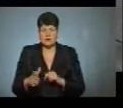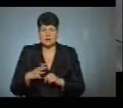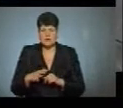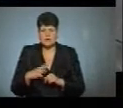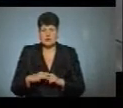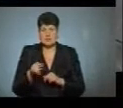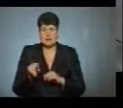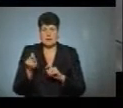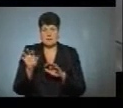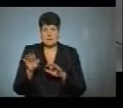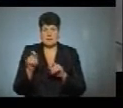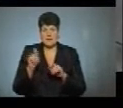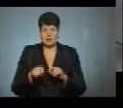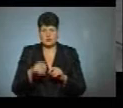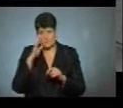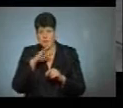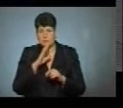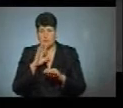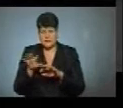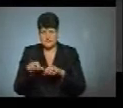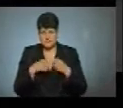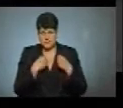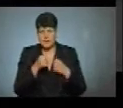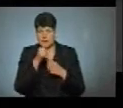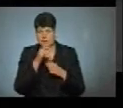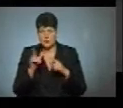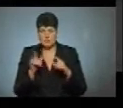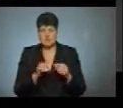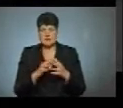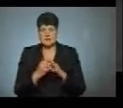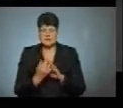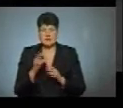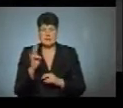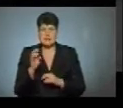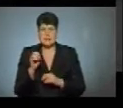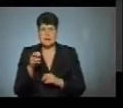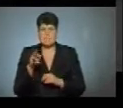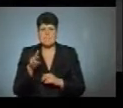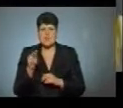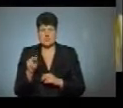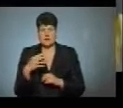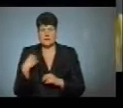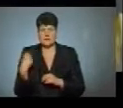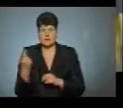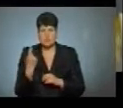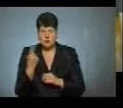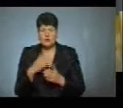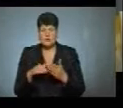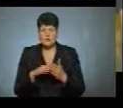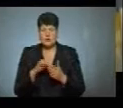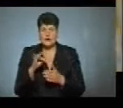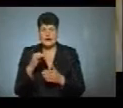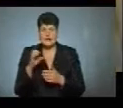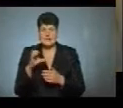що за нею приїдуть батьки. Дівчина розповідає, не може доїхати в село Нем'яч на Львівщині. Каже, про відміну рейсів не